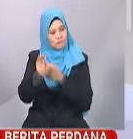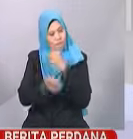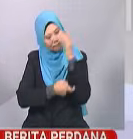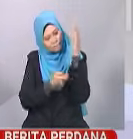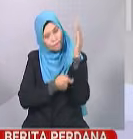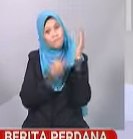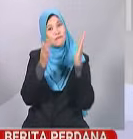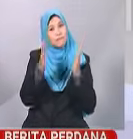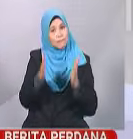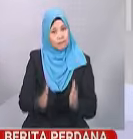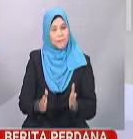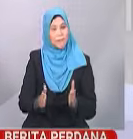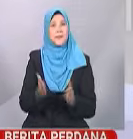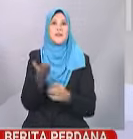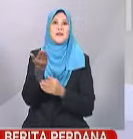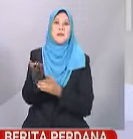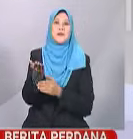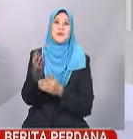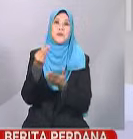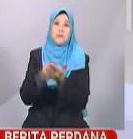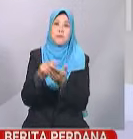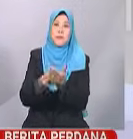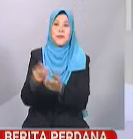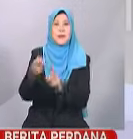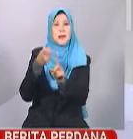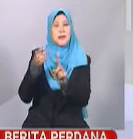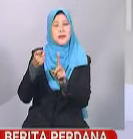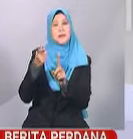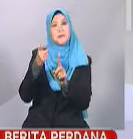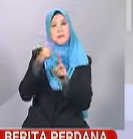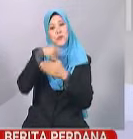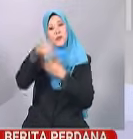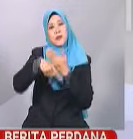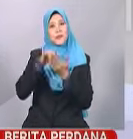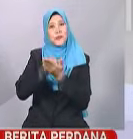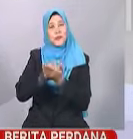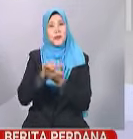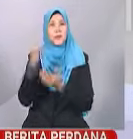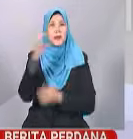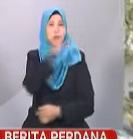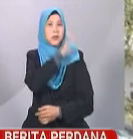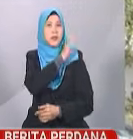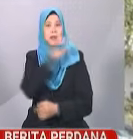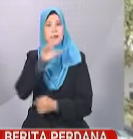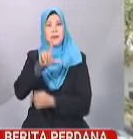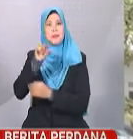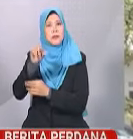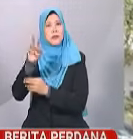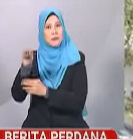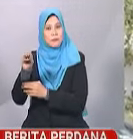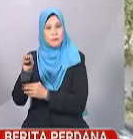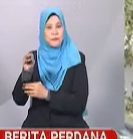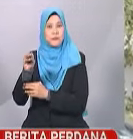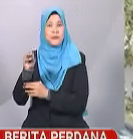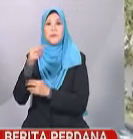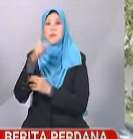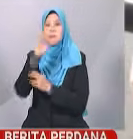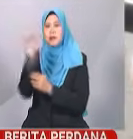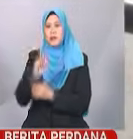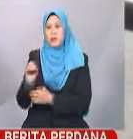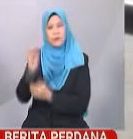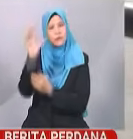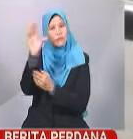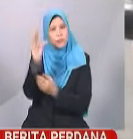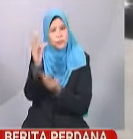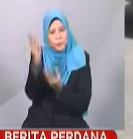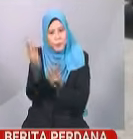seluruh negara membuat tuntutan insentif daripada program tersebut. Menurut pengerusi LGM, Datuk Ahmad Nazlan Idris, peratusan rendah